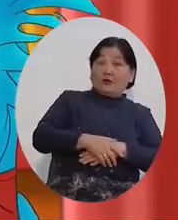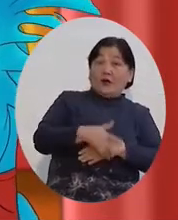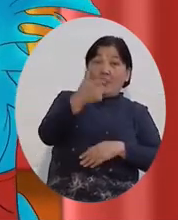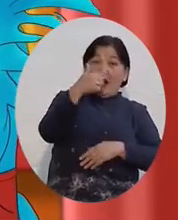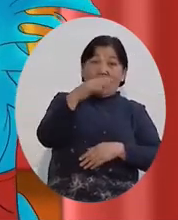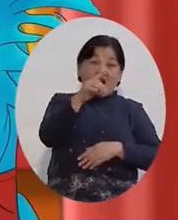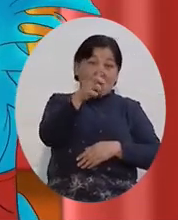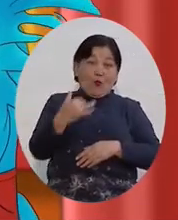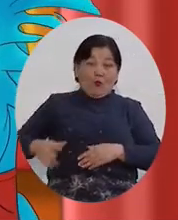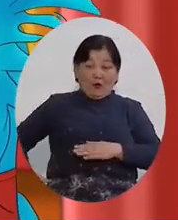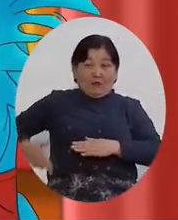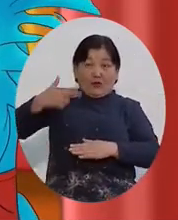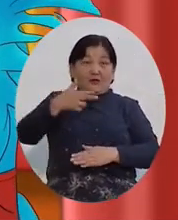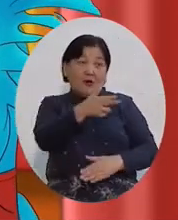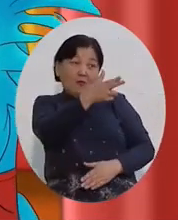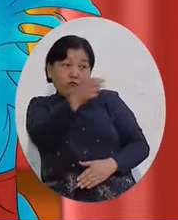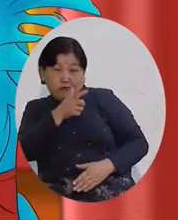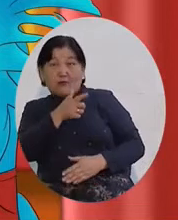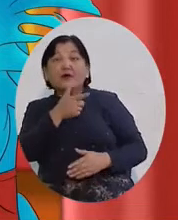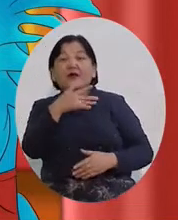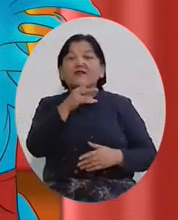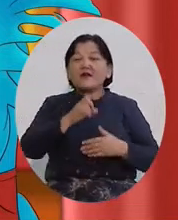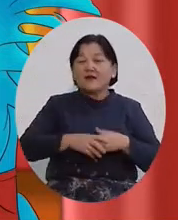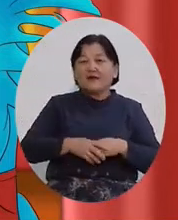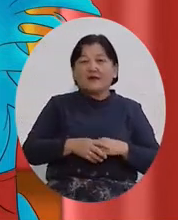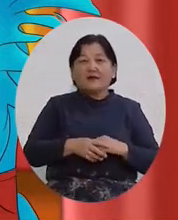гарган түүнийг буудаж орхив.